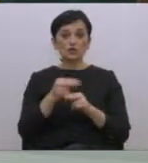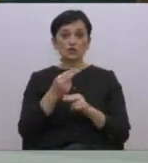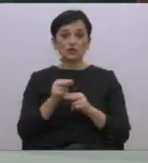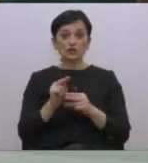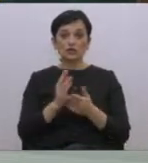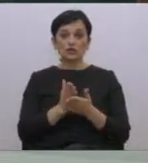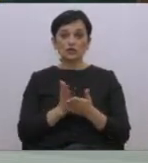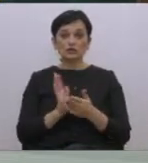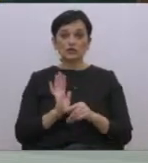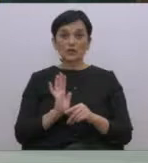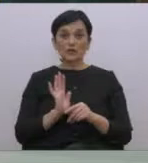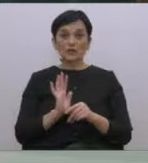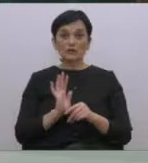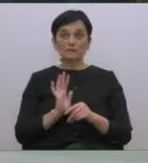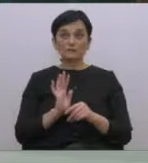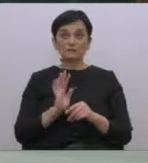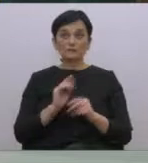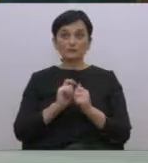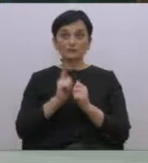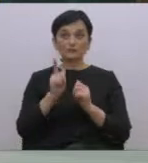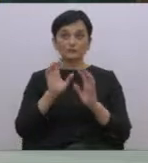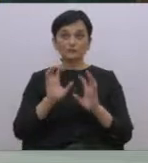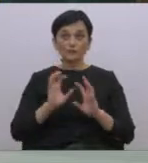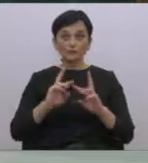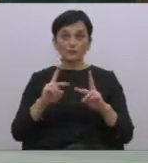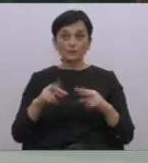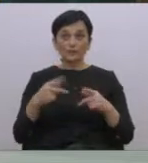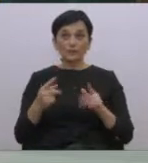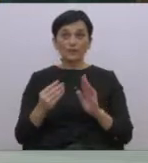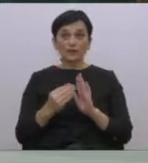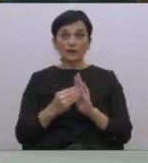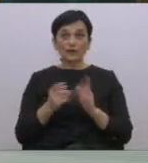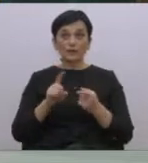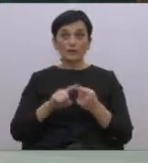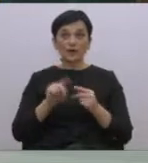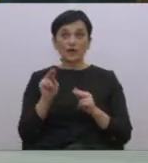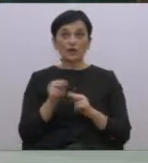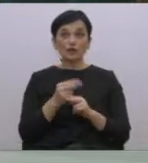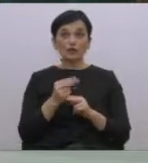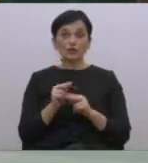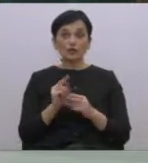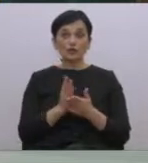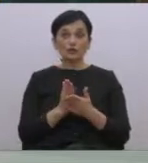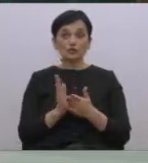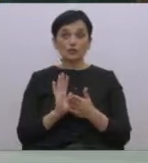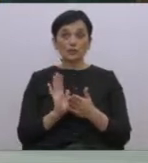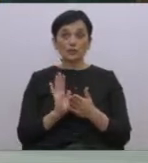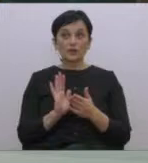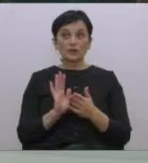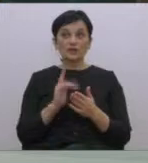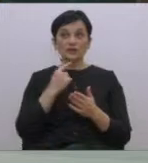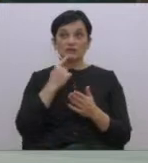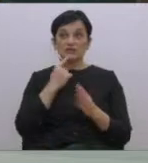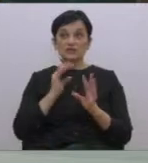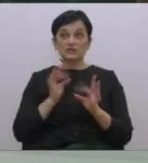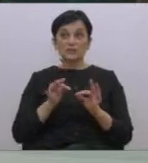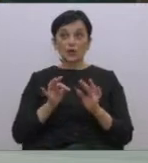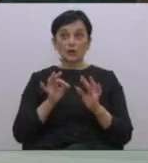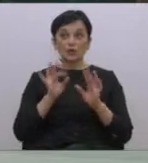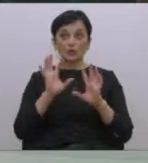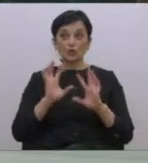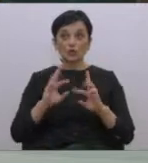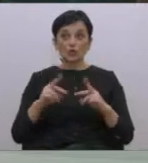șenișnebi, sagada scos codexit sulebi șetani șesahe, șenișnebi, araris, sisco samarc codexit